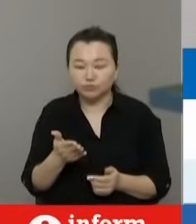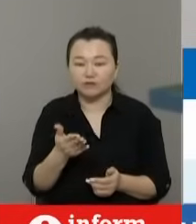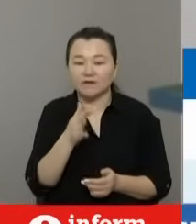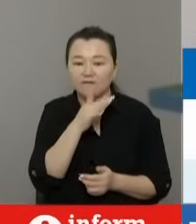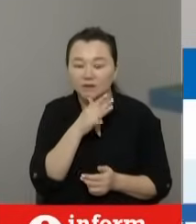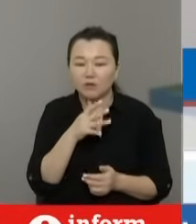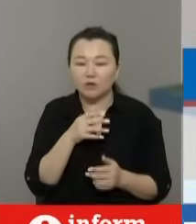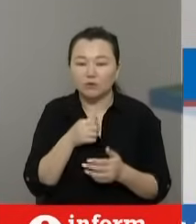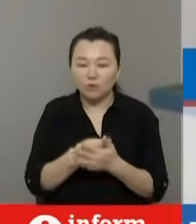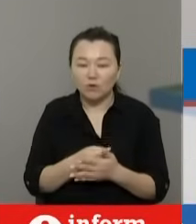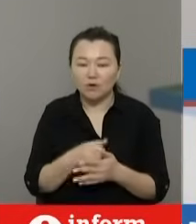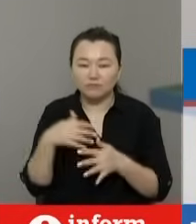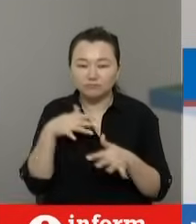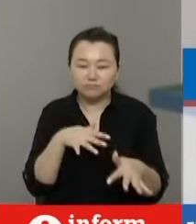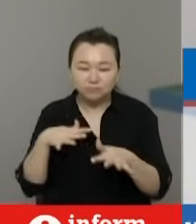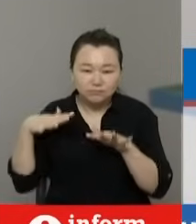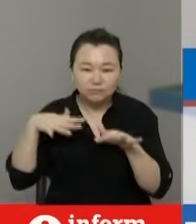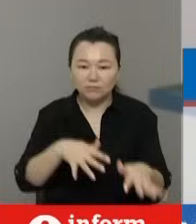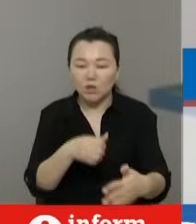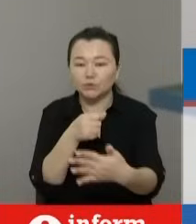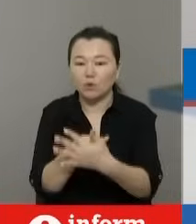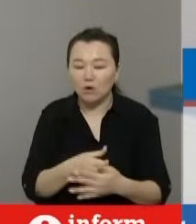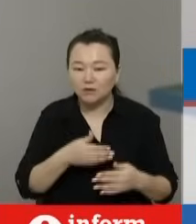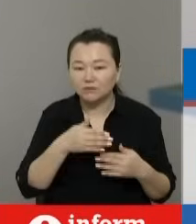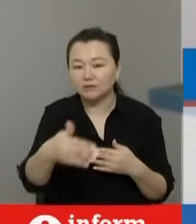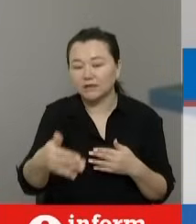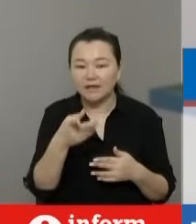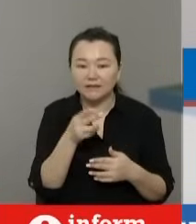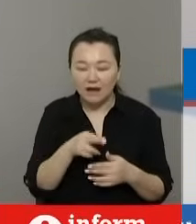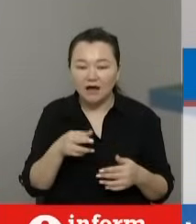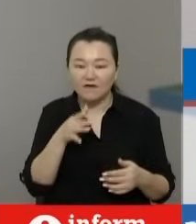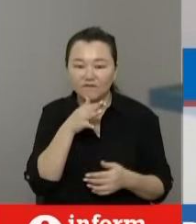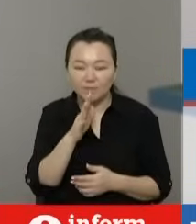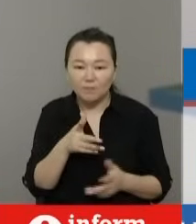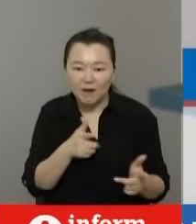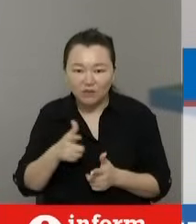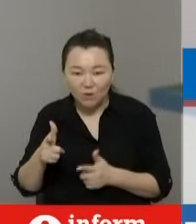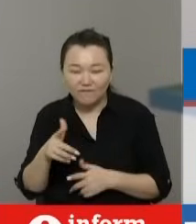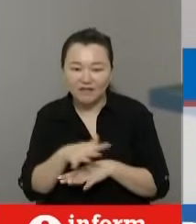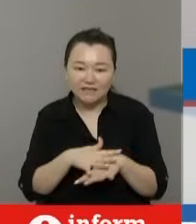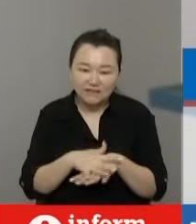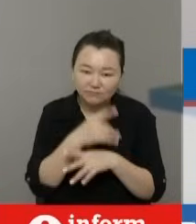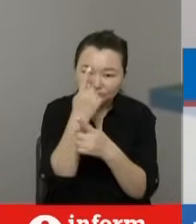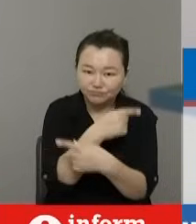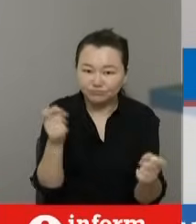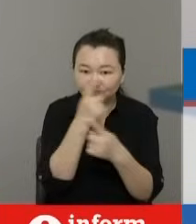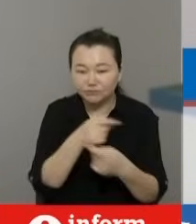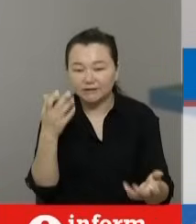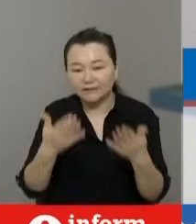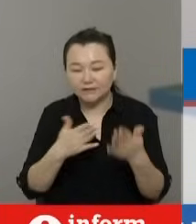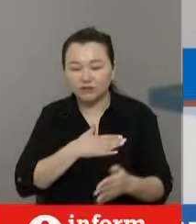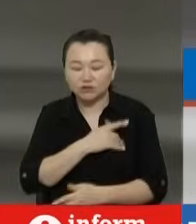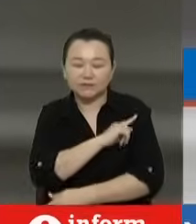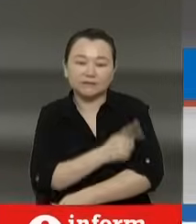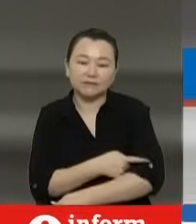время добегания этой волны до населенных пунктов. Это будет время для подготовки населения, либо наших сил и